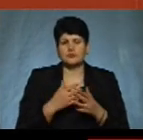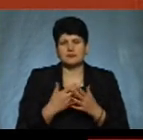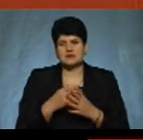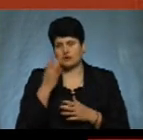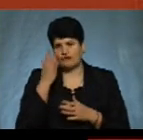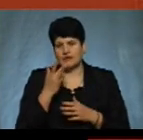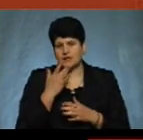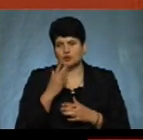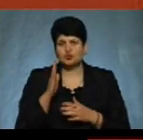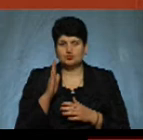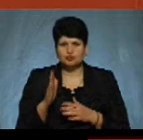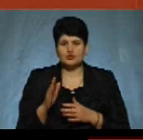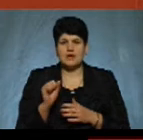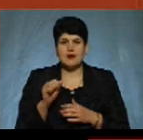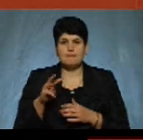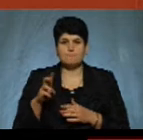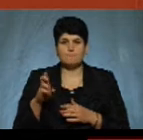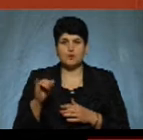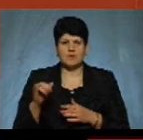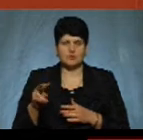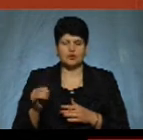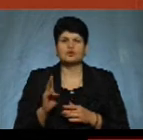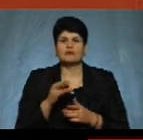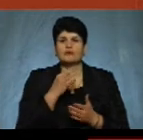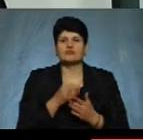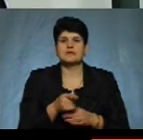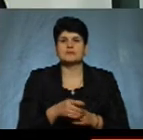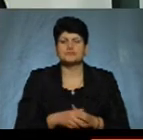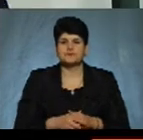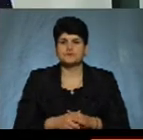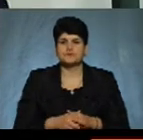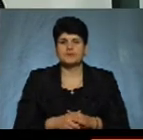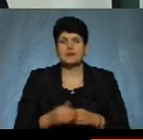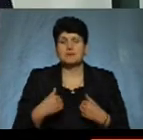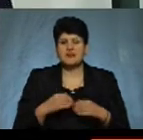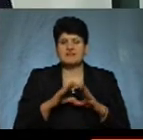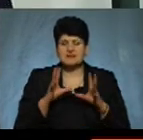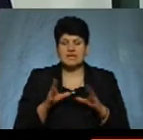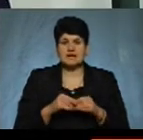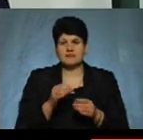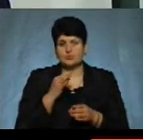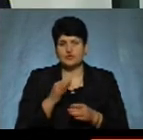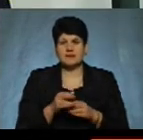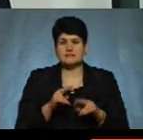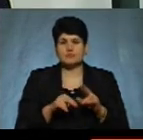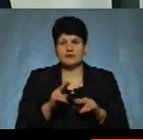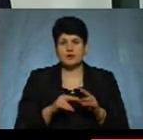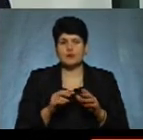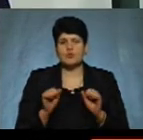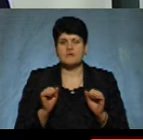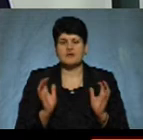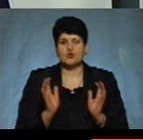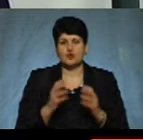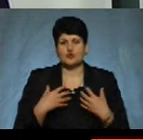влітку будуть амбулаторії готові в нас? Хто взагалі відповідає за їх будівництво? Ми взагалі відповідає за будівництво управління охорони здоров'я і